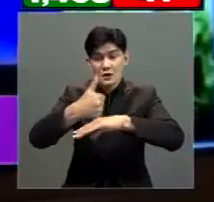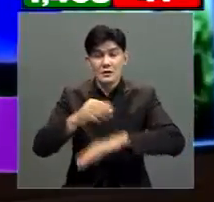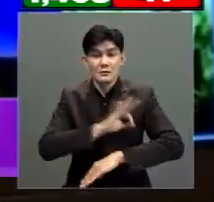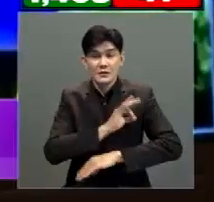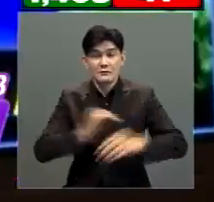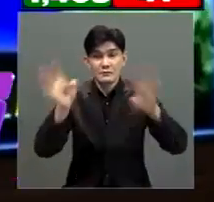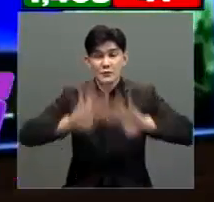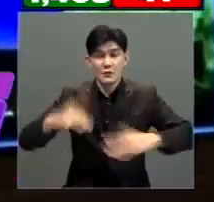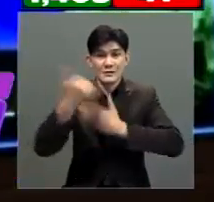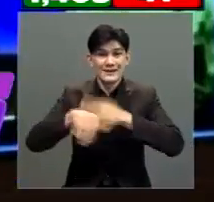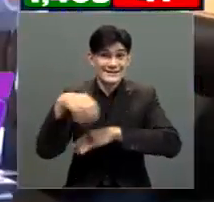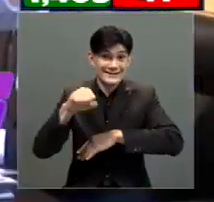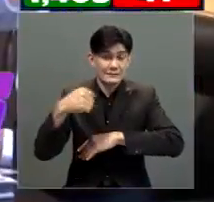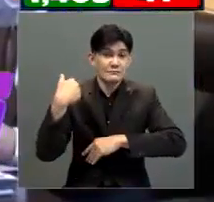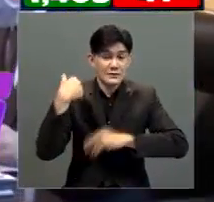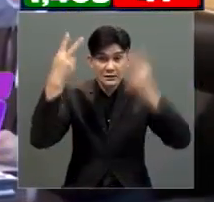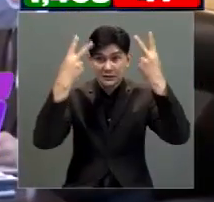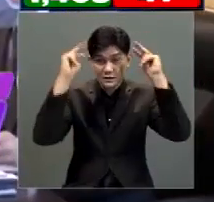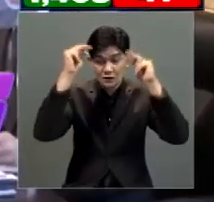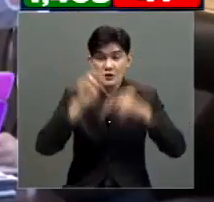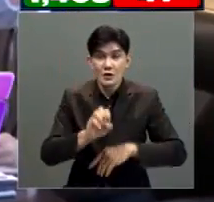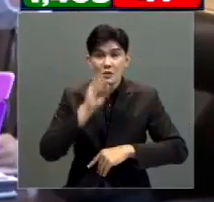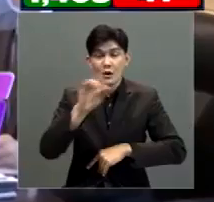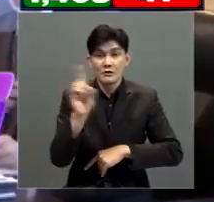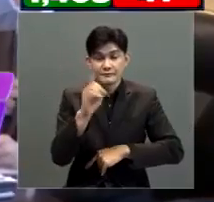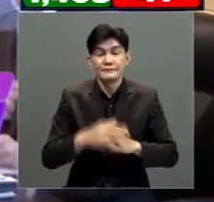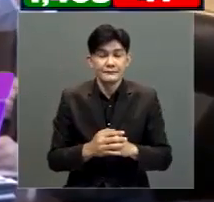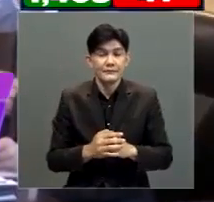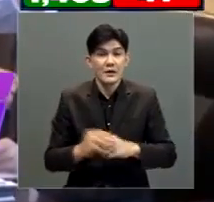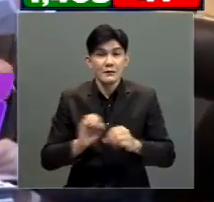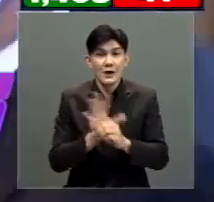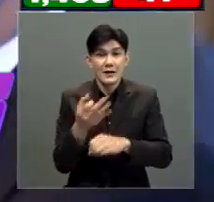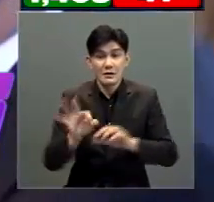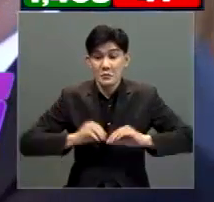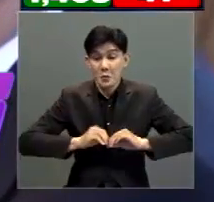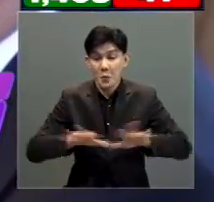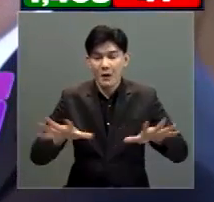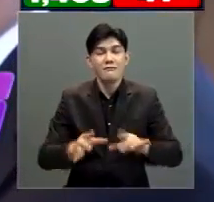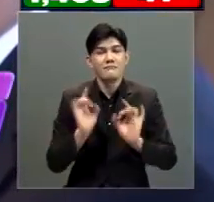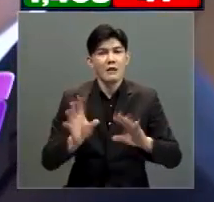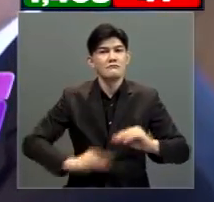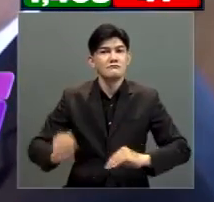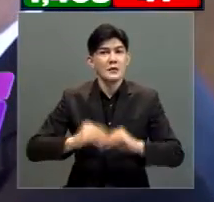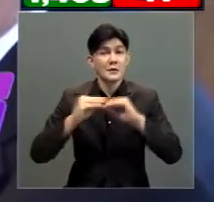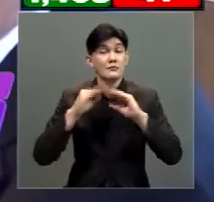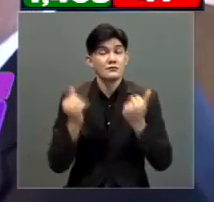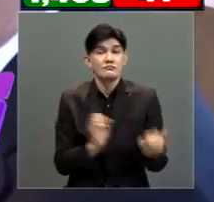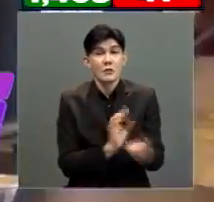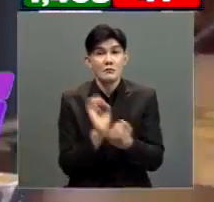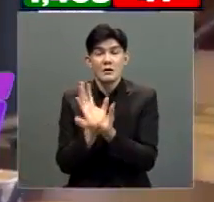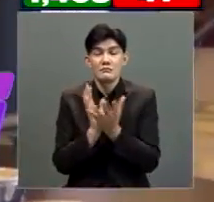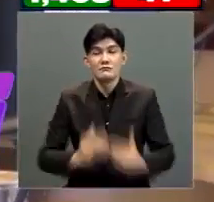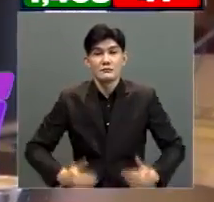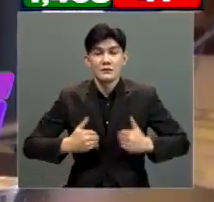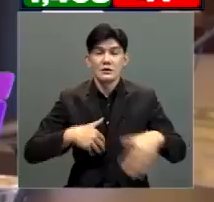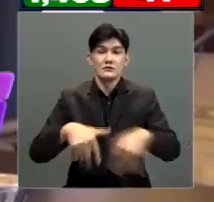กอาเซียนรวม10ประเทศโดยนายกรัฐมนตรีชี้ถึงสถานการณ์การแพร่ระบาดของโรคที่ทวีความรุนแรงขึ้นทั่วโลกส่งผลกระทบต่อชีวิต